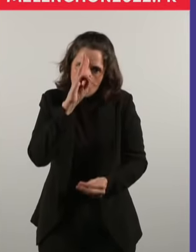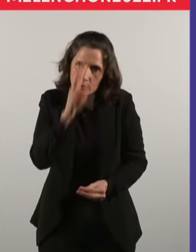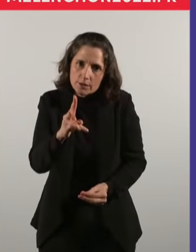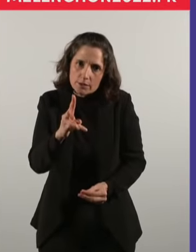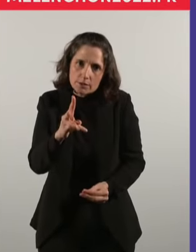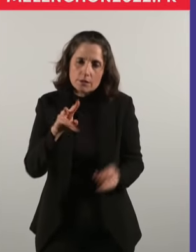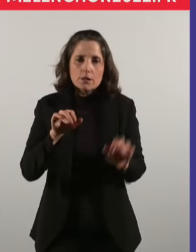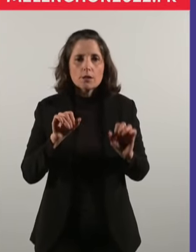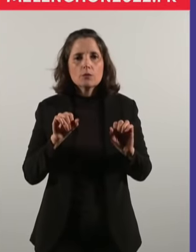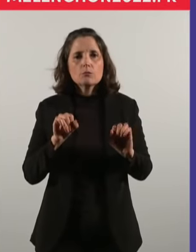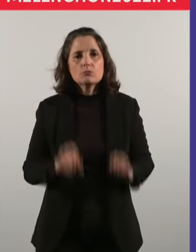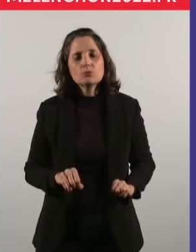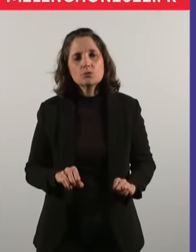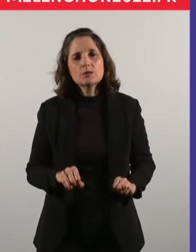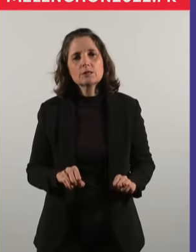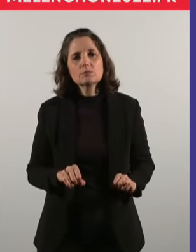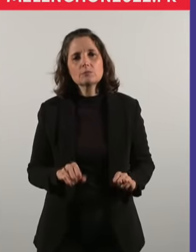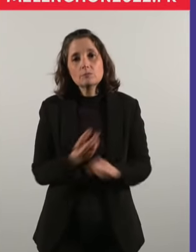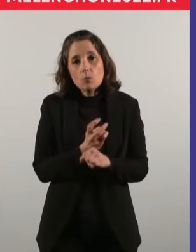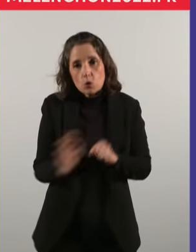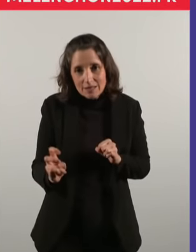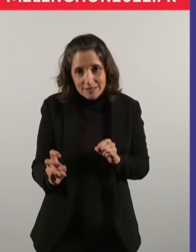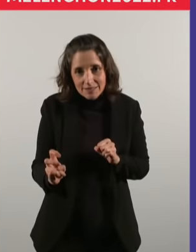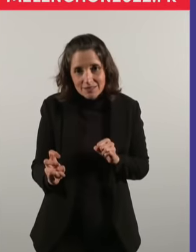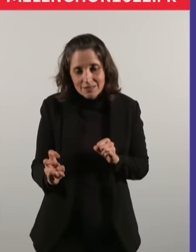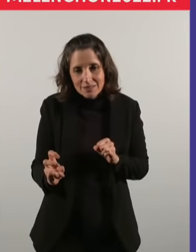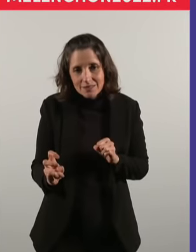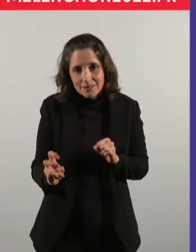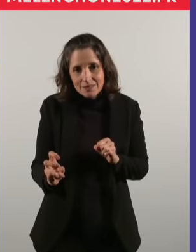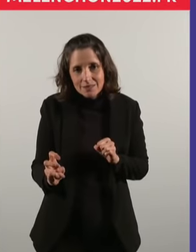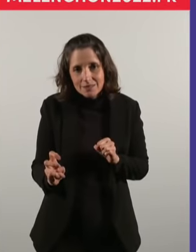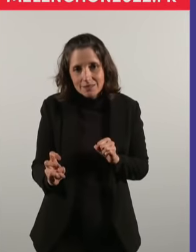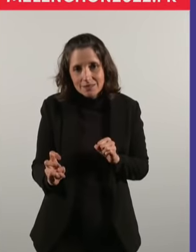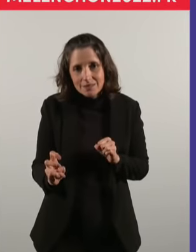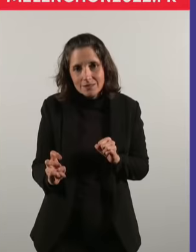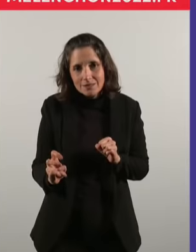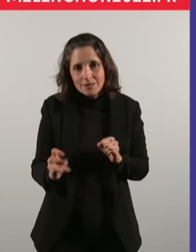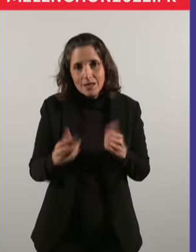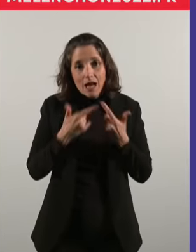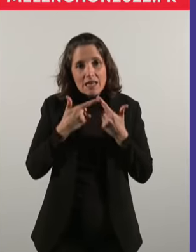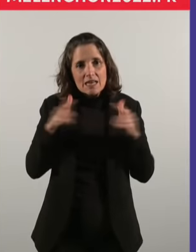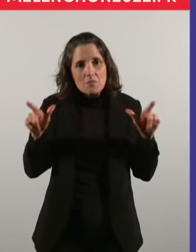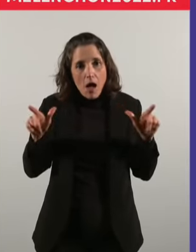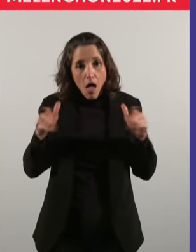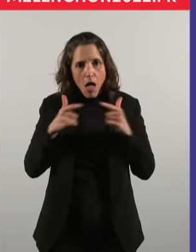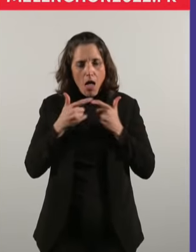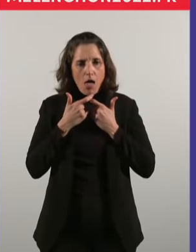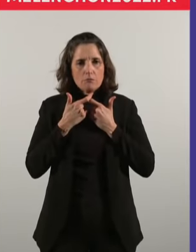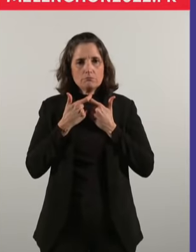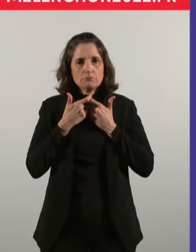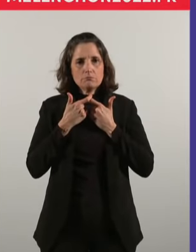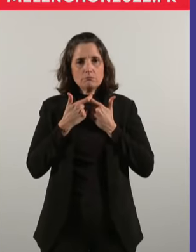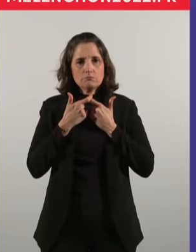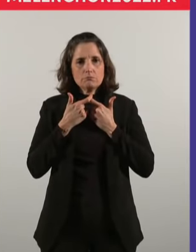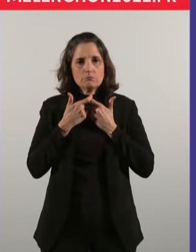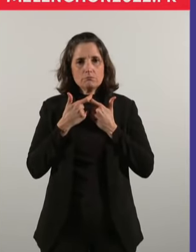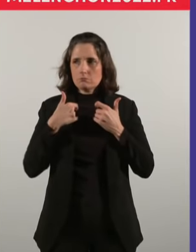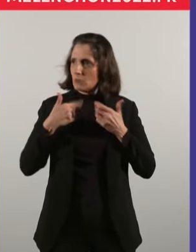la possibilité d'une menace sur notre liberté et sur notre souveraineté.